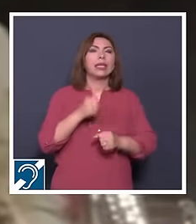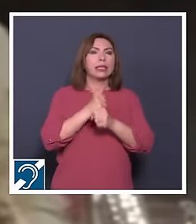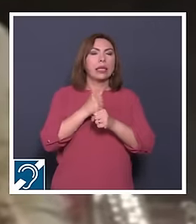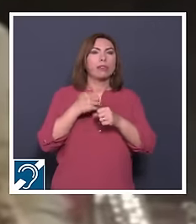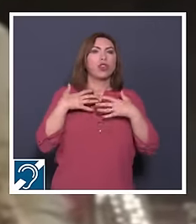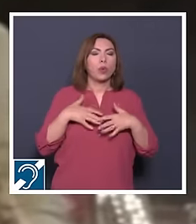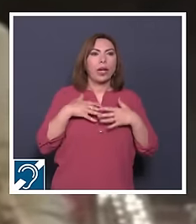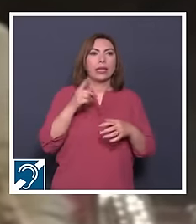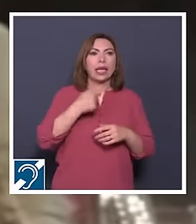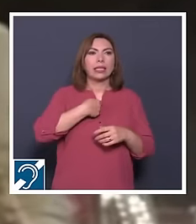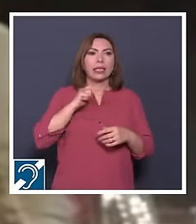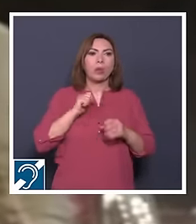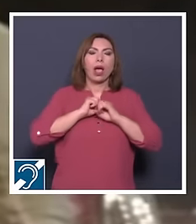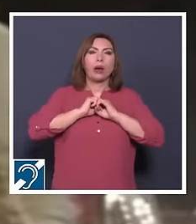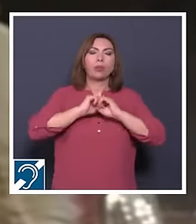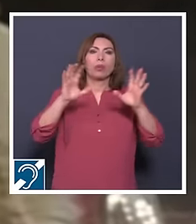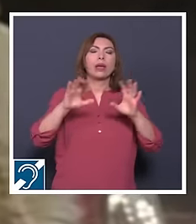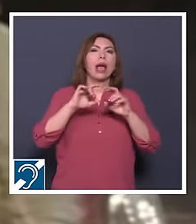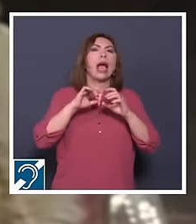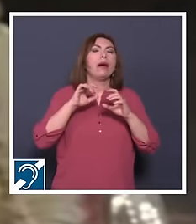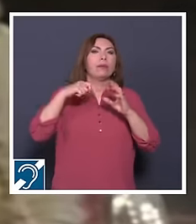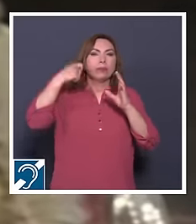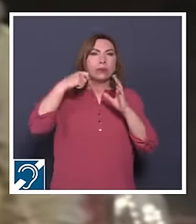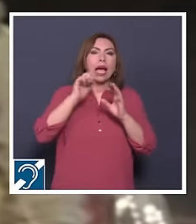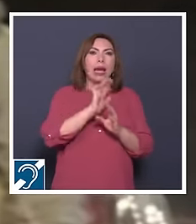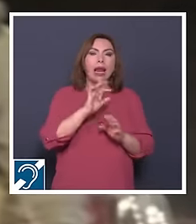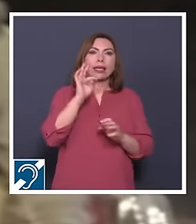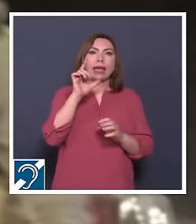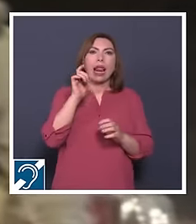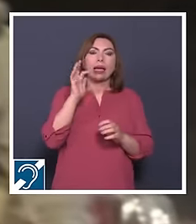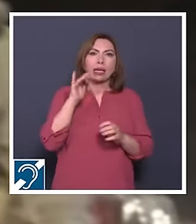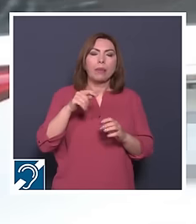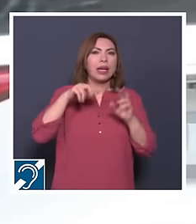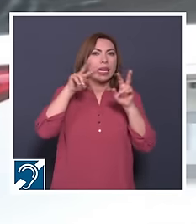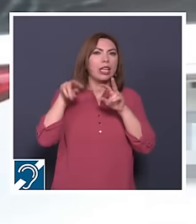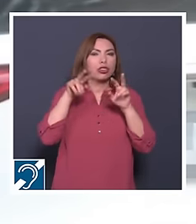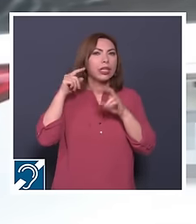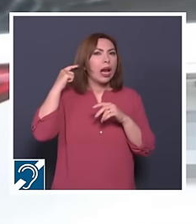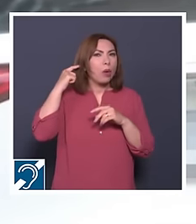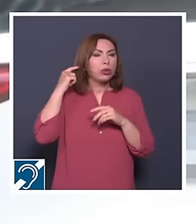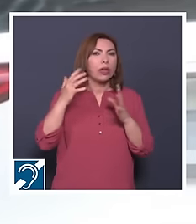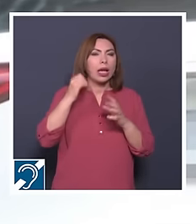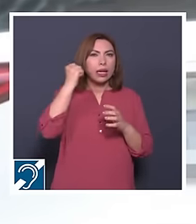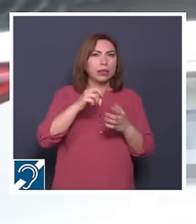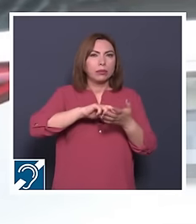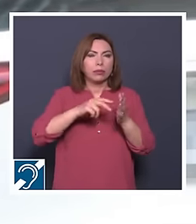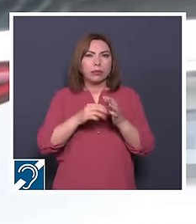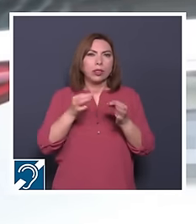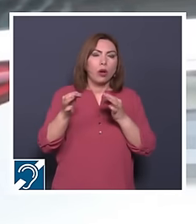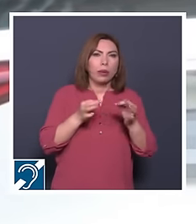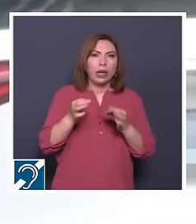Serviciul ucrainean de securitate a publicat pe canalul său de Telegram înregistrări audio în care asasinii puneau la cale